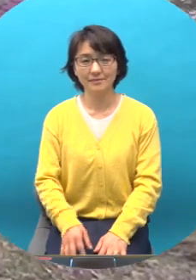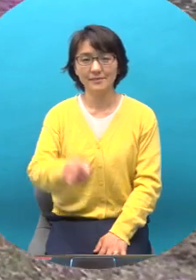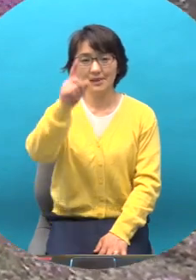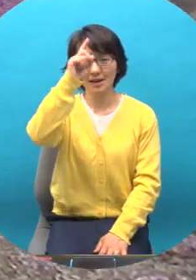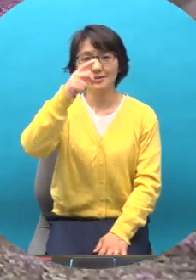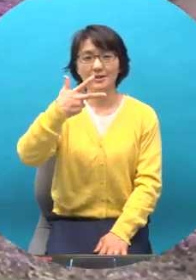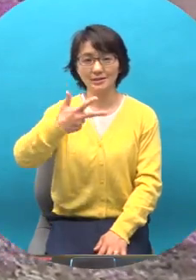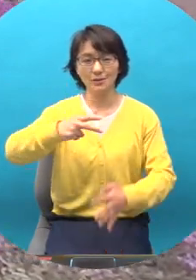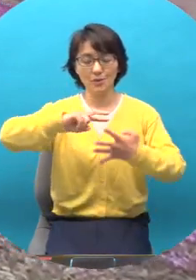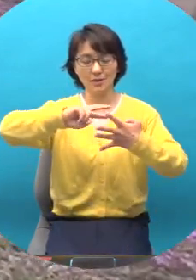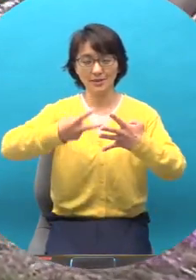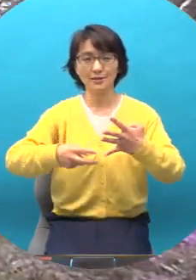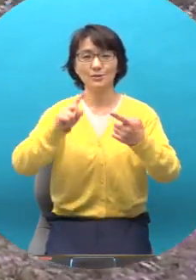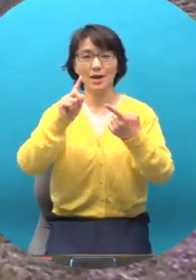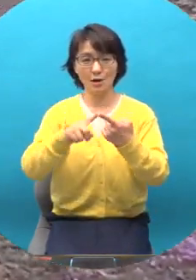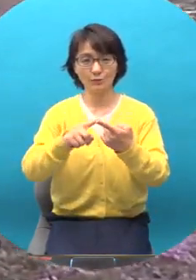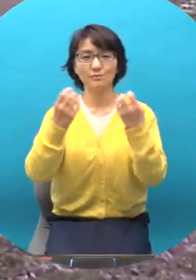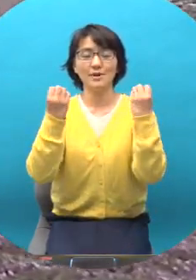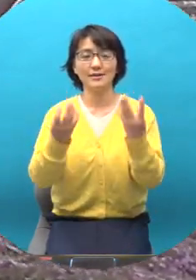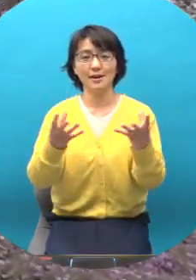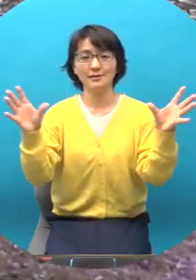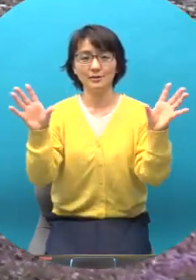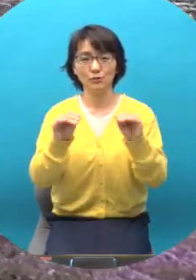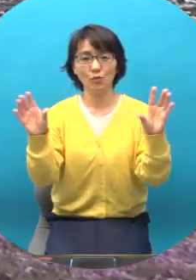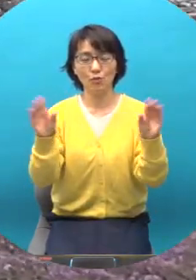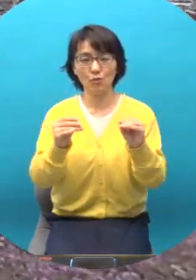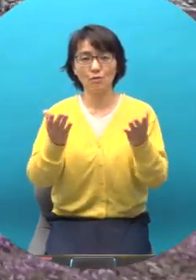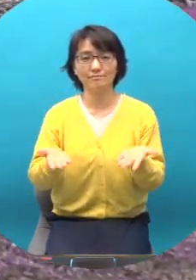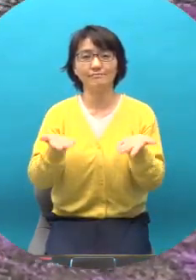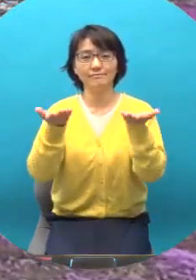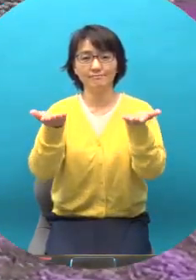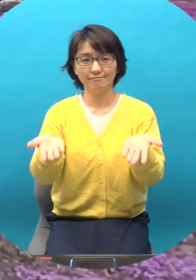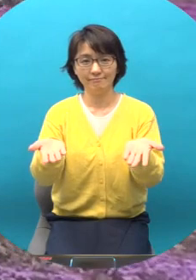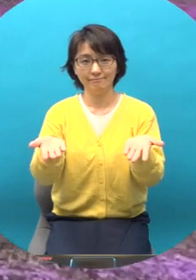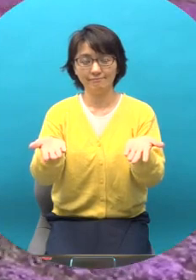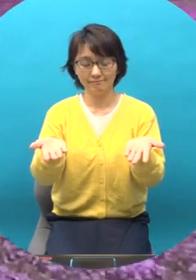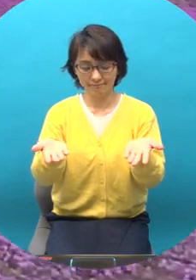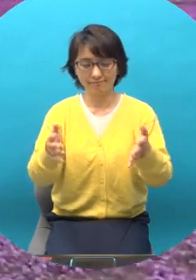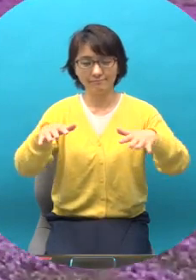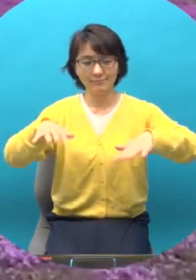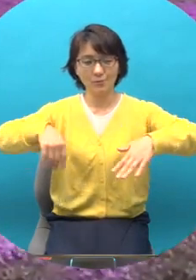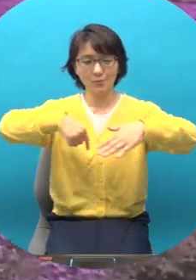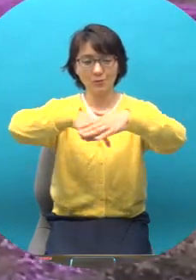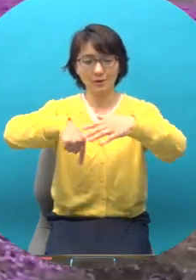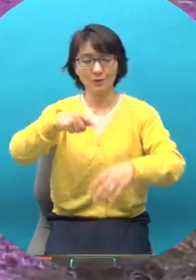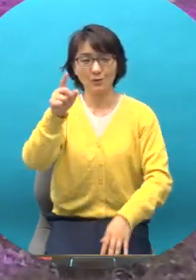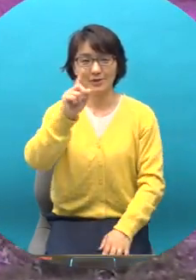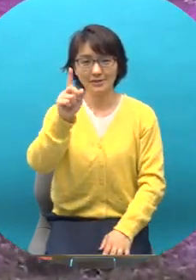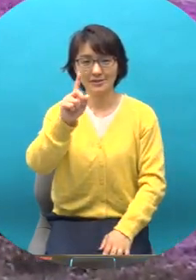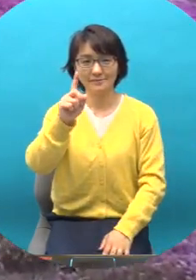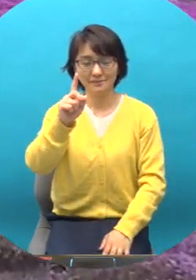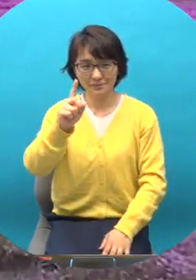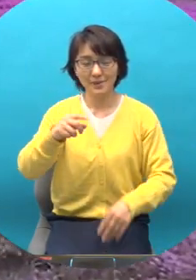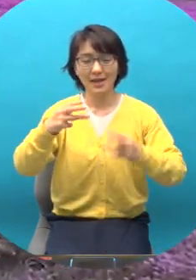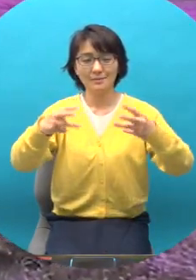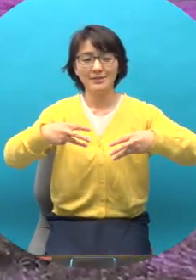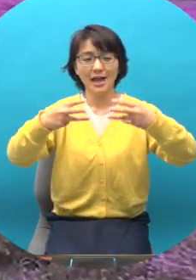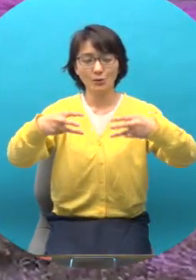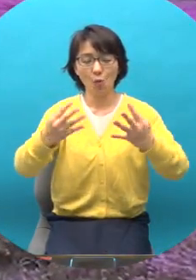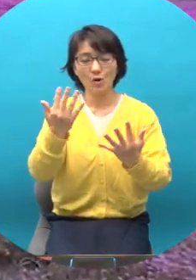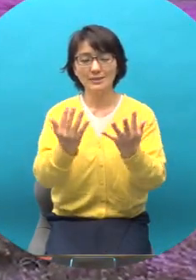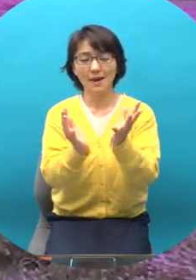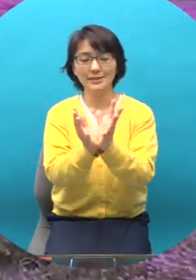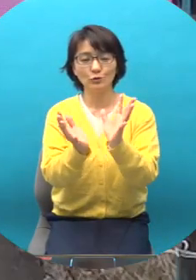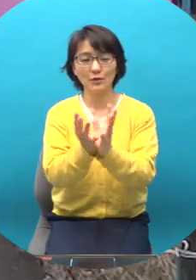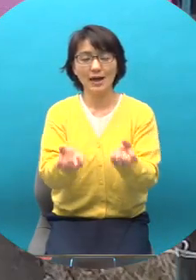毎回高崎市の旬な話題をお送りする高崎もぎたて情報。今回は三郷町